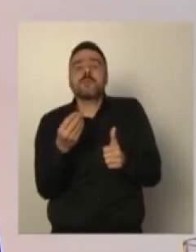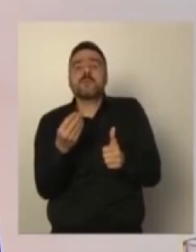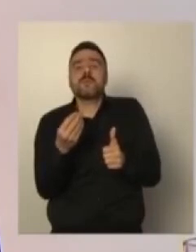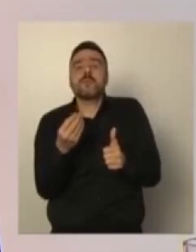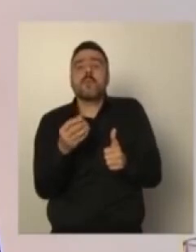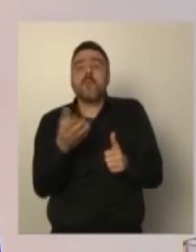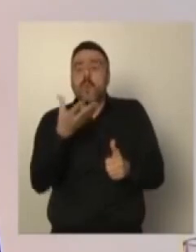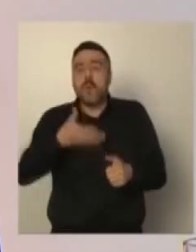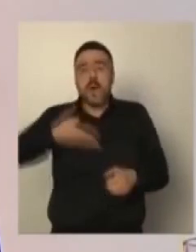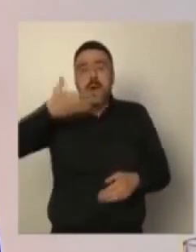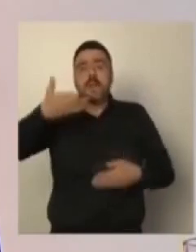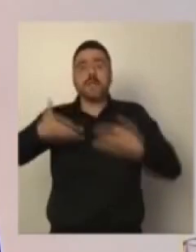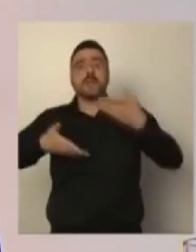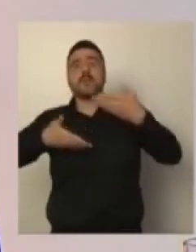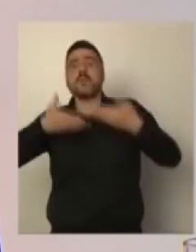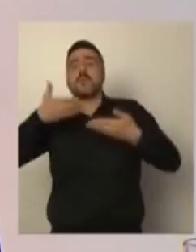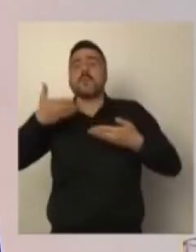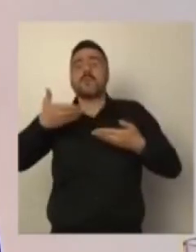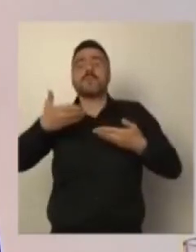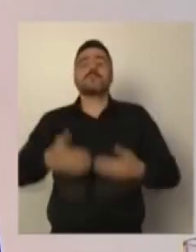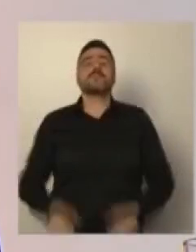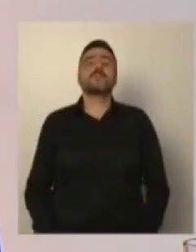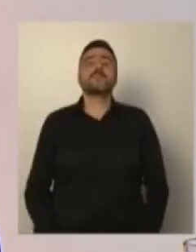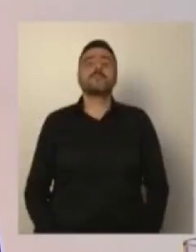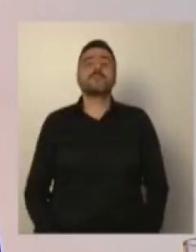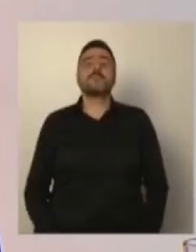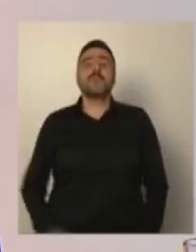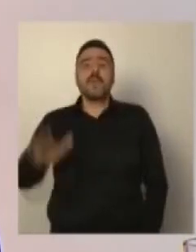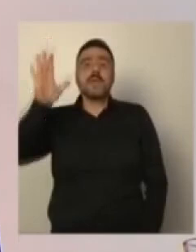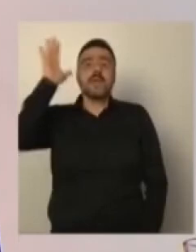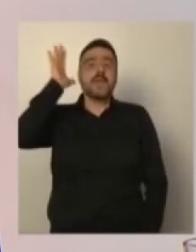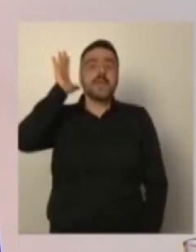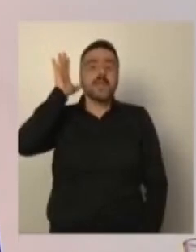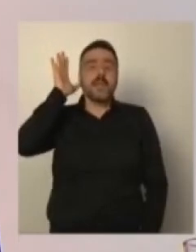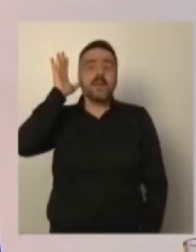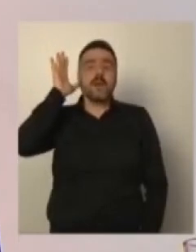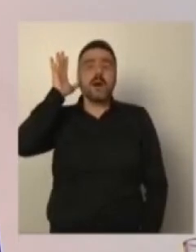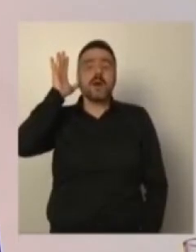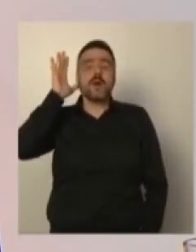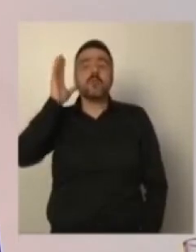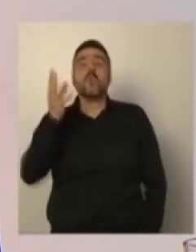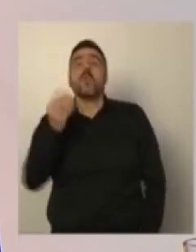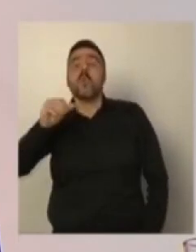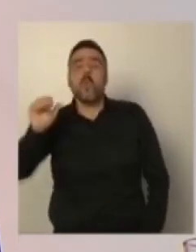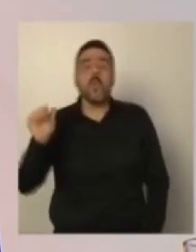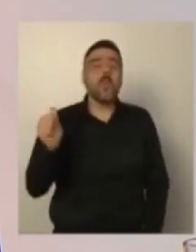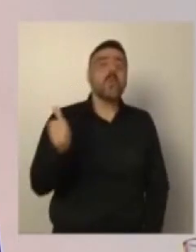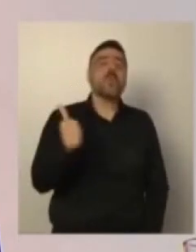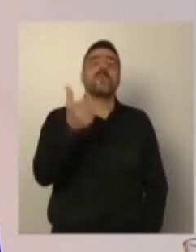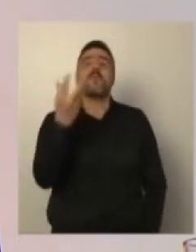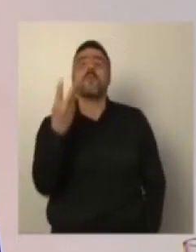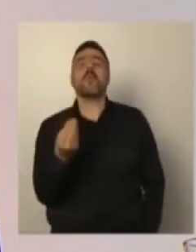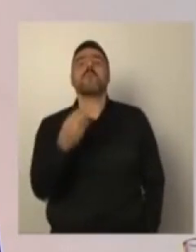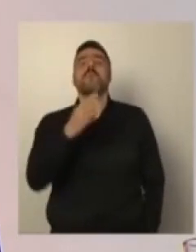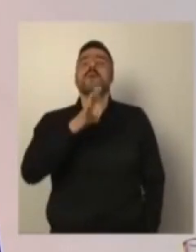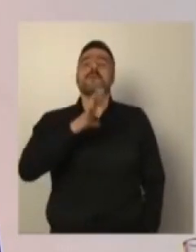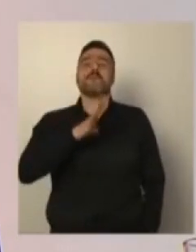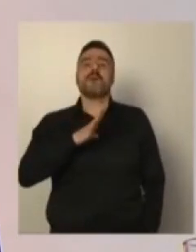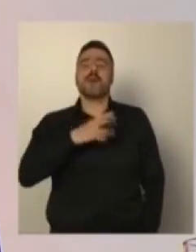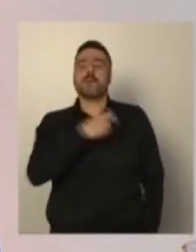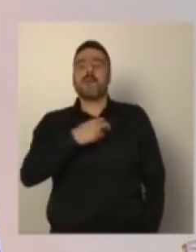diye Efendimiz Aleyhissalatu vesselam'ın namaz dinin direğidir ifadesiyle tarif